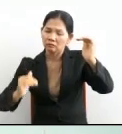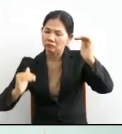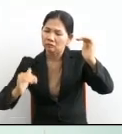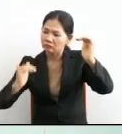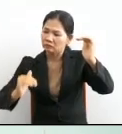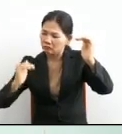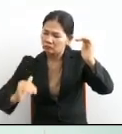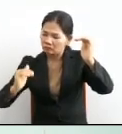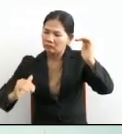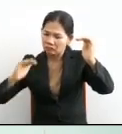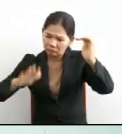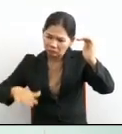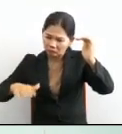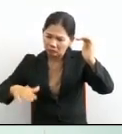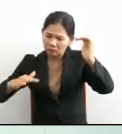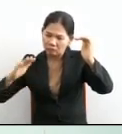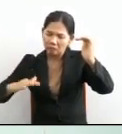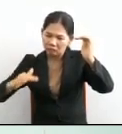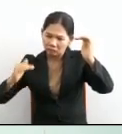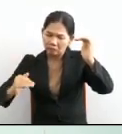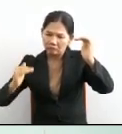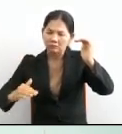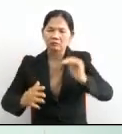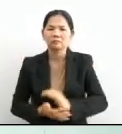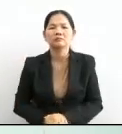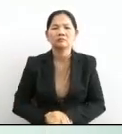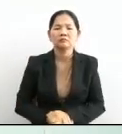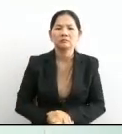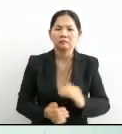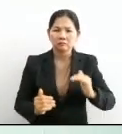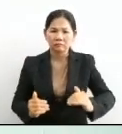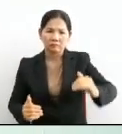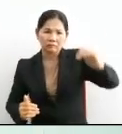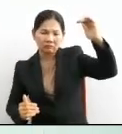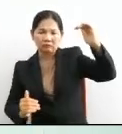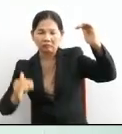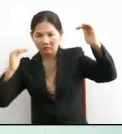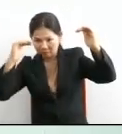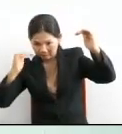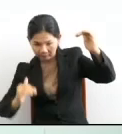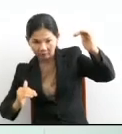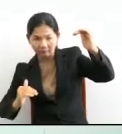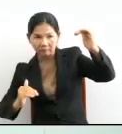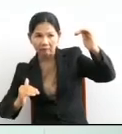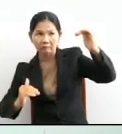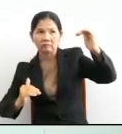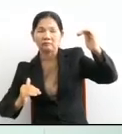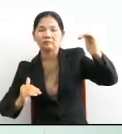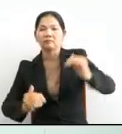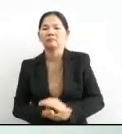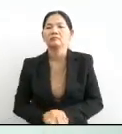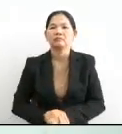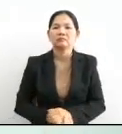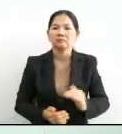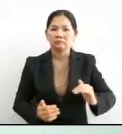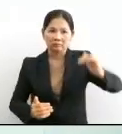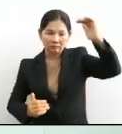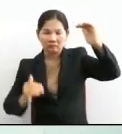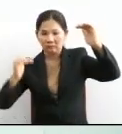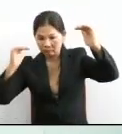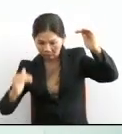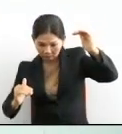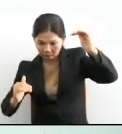chá chá là on na cứ tiệp chấm po tôi nói con chá là on na po tôi